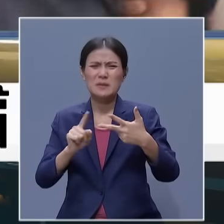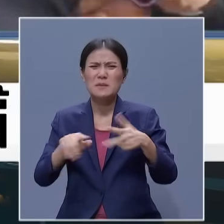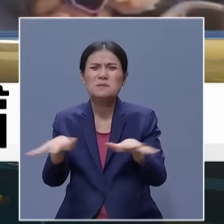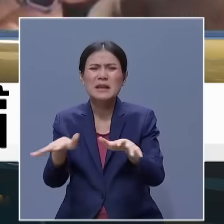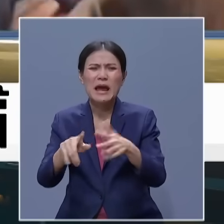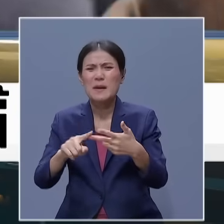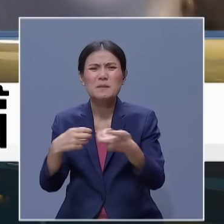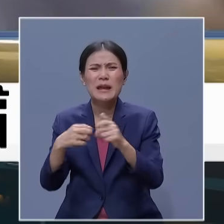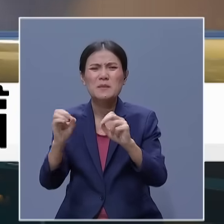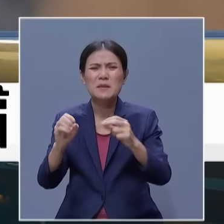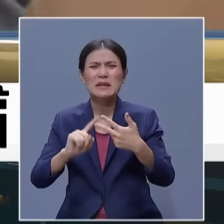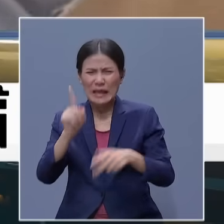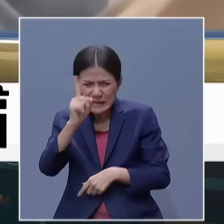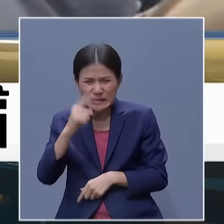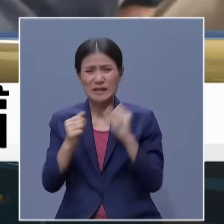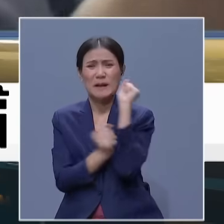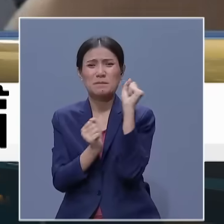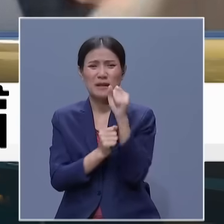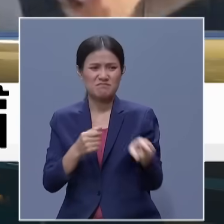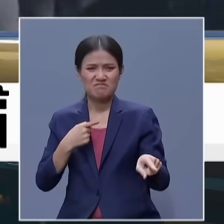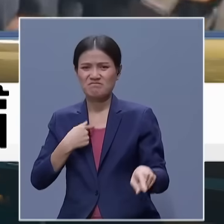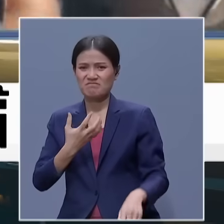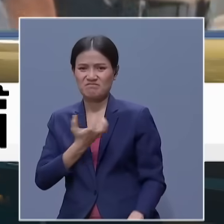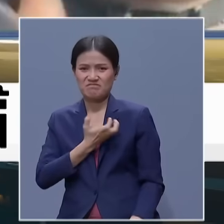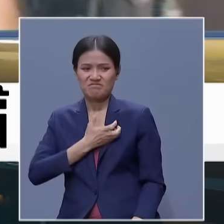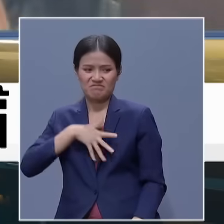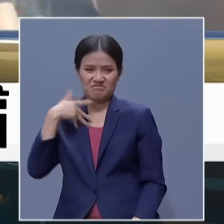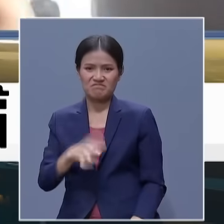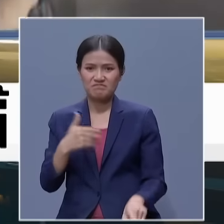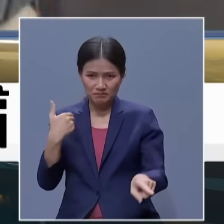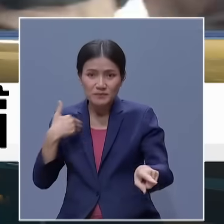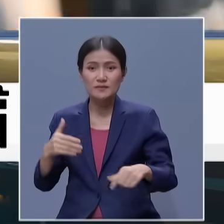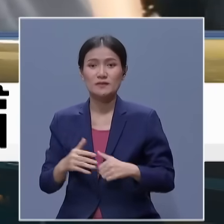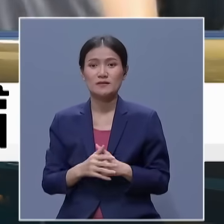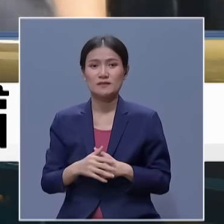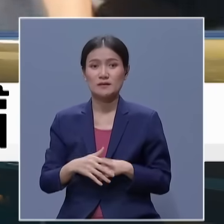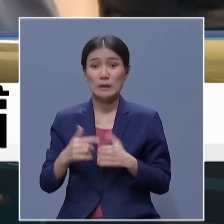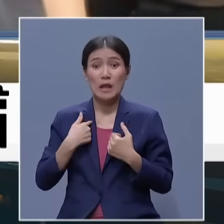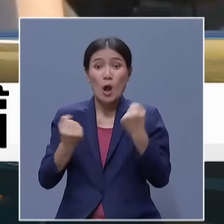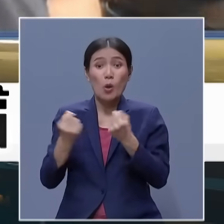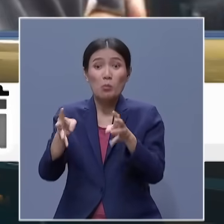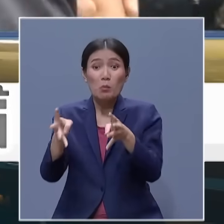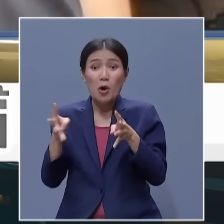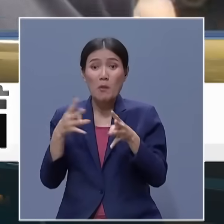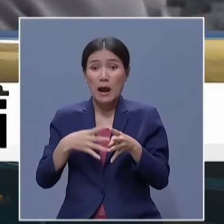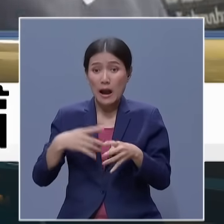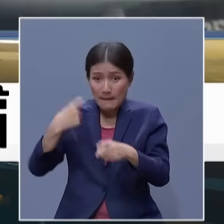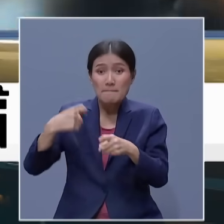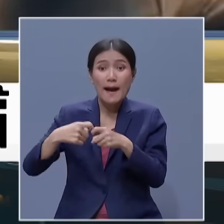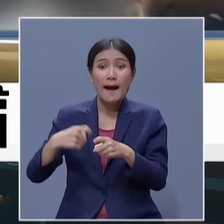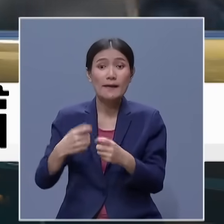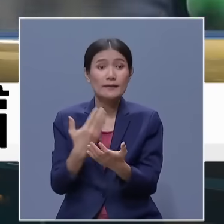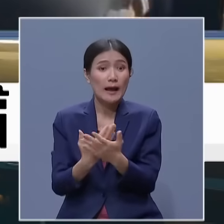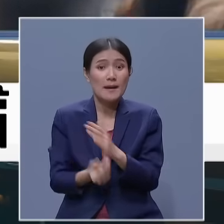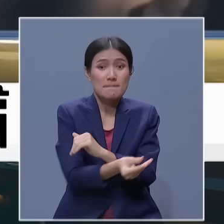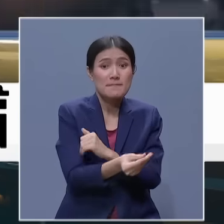ความไม่พอใจอยู่แล้วที่กำนันนกมีต่อสารวัตรสิวเนี่ยนะครับทำให้รถวิ่งลำบากในตอนที่สารวัตรสิวเนี่ย